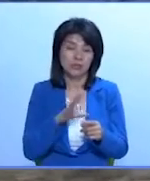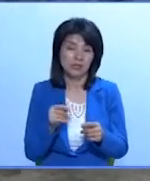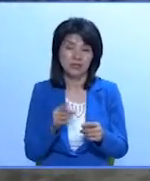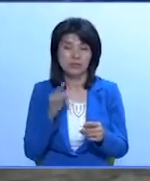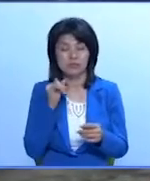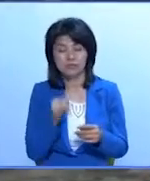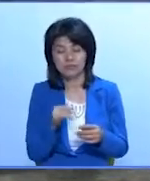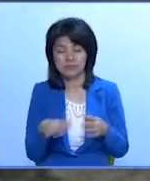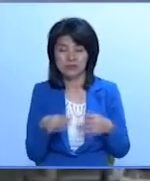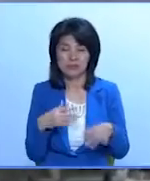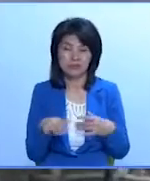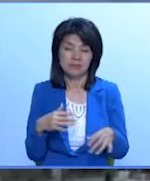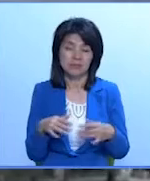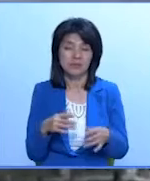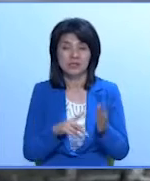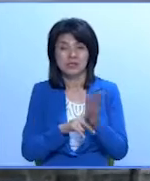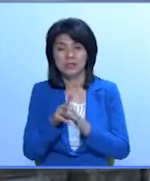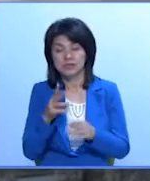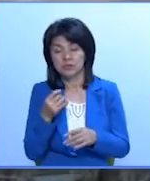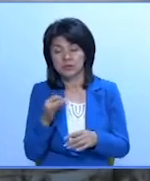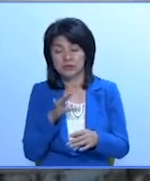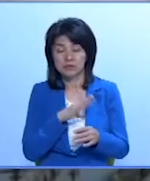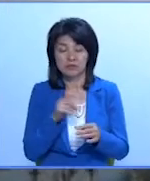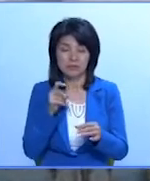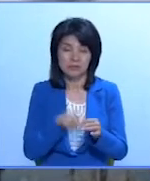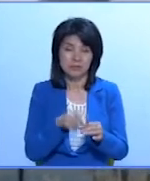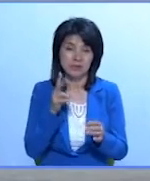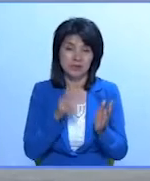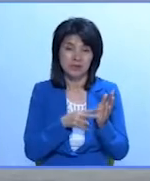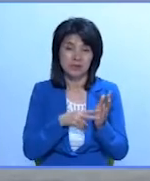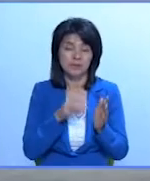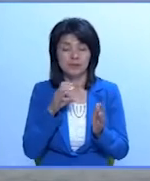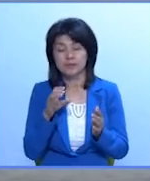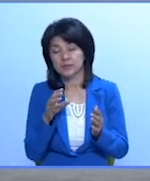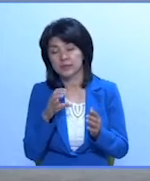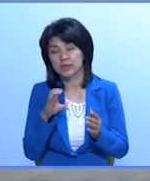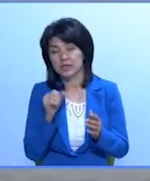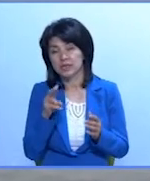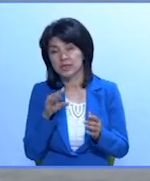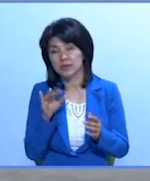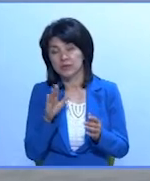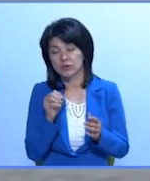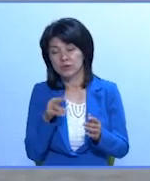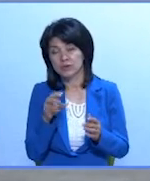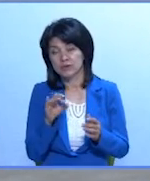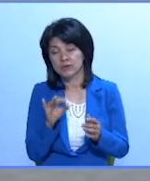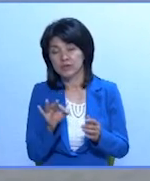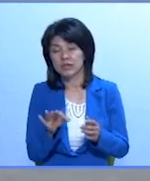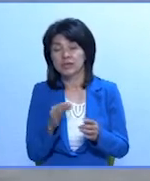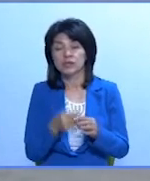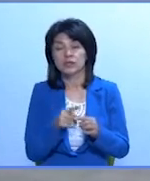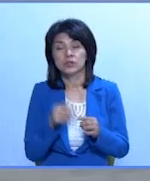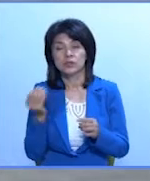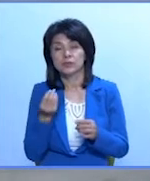обращения логичны. Буквально с начала мая пожары были зарегистрированы в 7 садоводствах. Повышенную обеспокоенность вызывает и начало купального